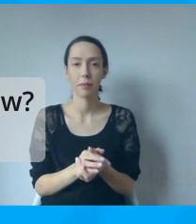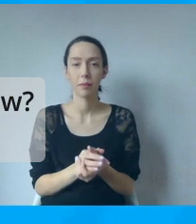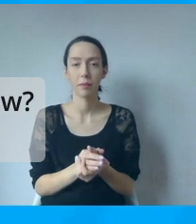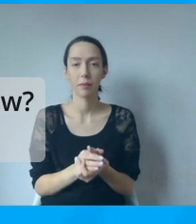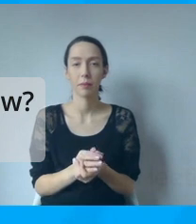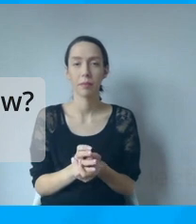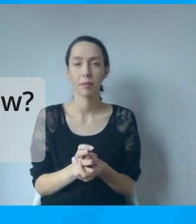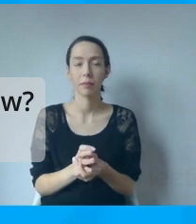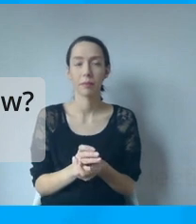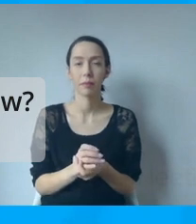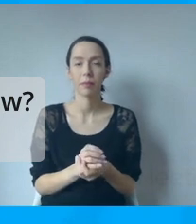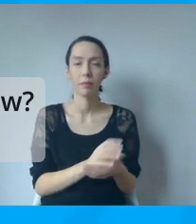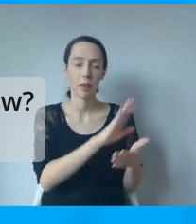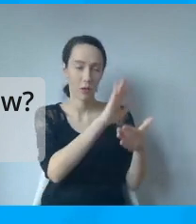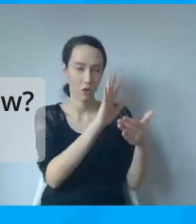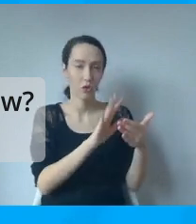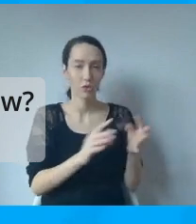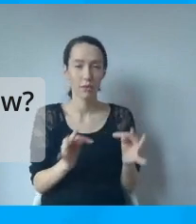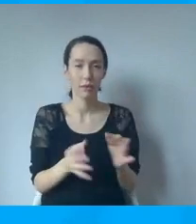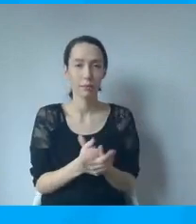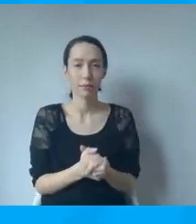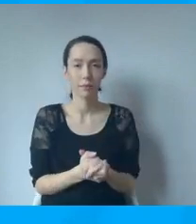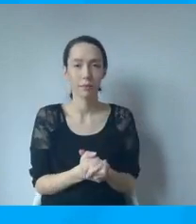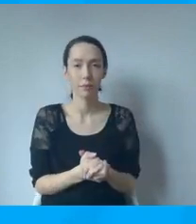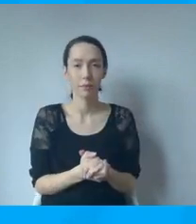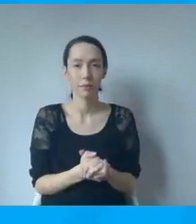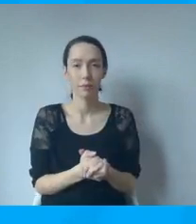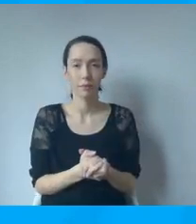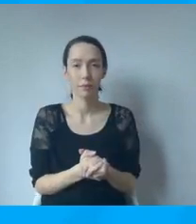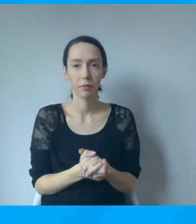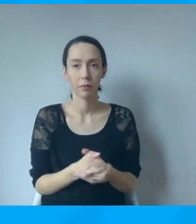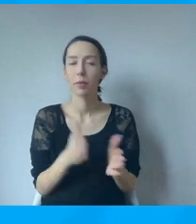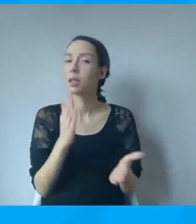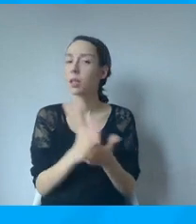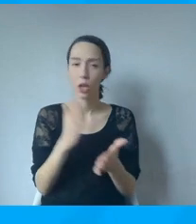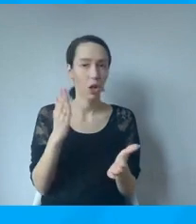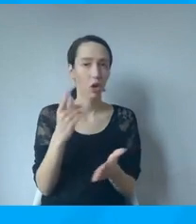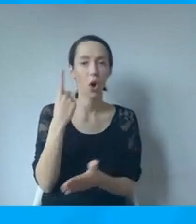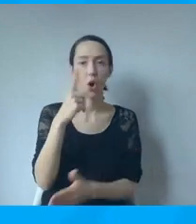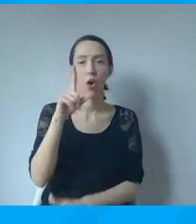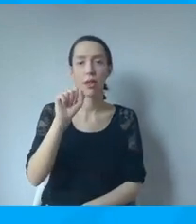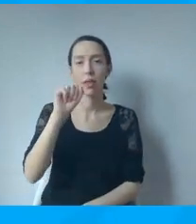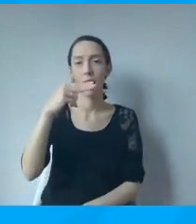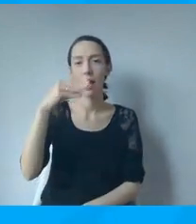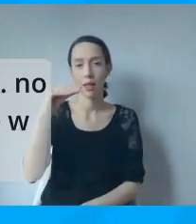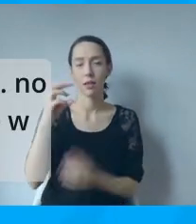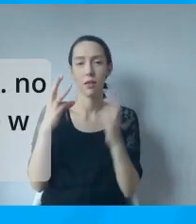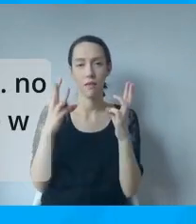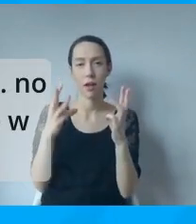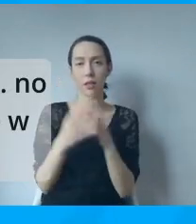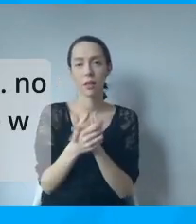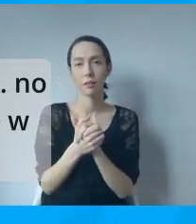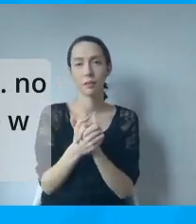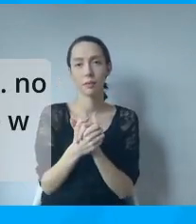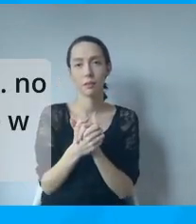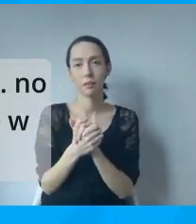Czy tylko algorytm wyszukuje podanych z profilu? Podanych z profilu przede wszystkim. bo po prostu